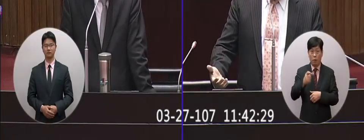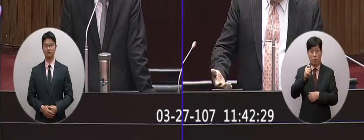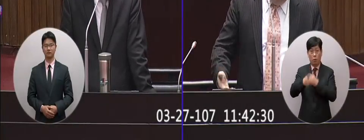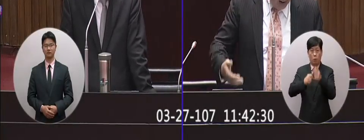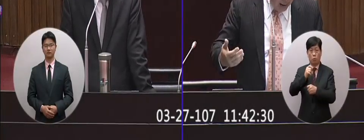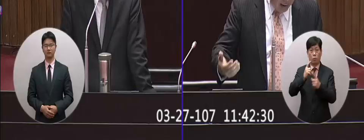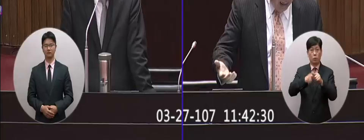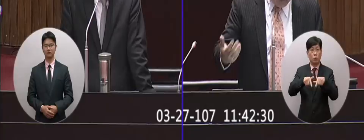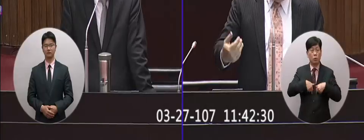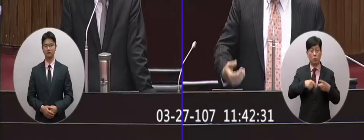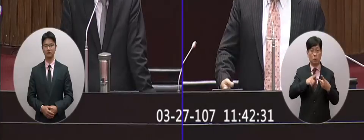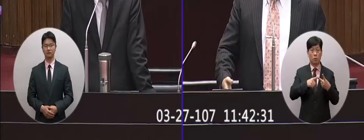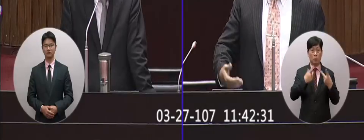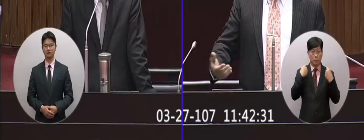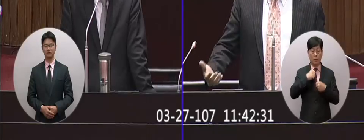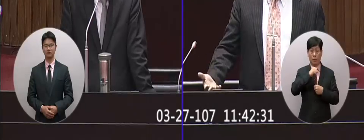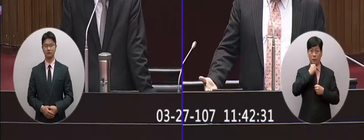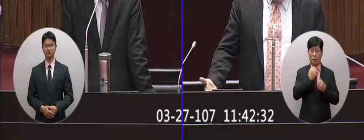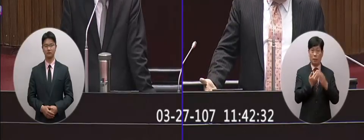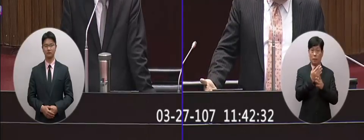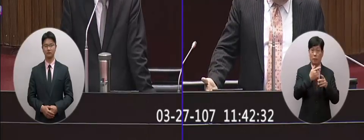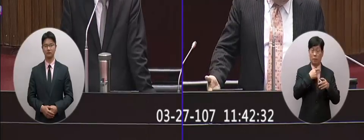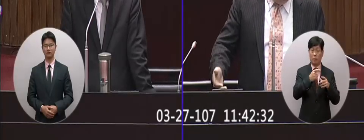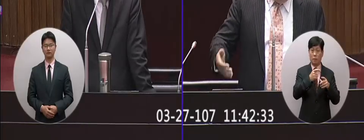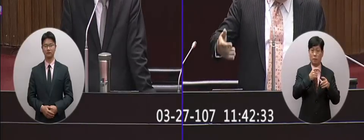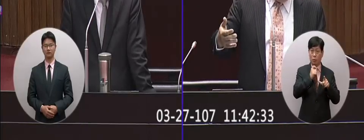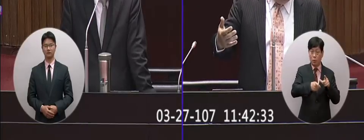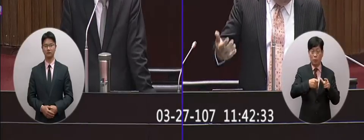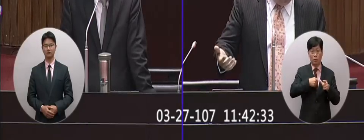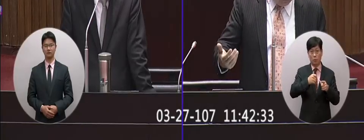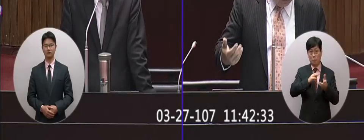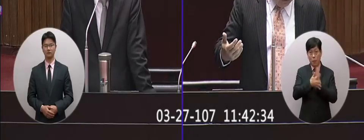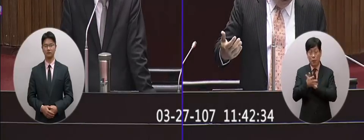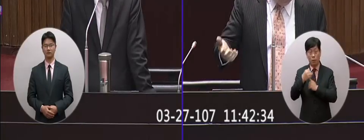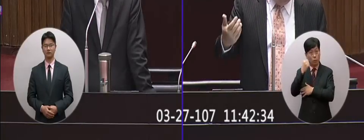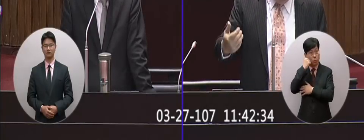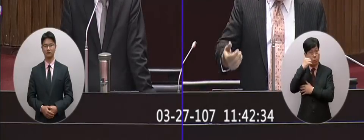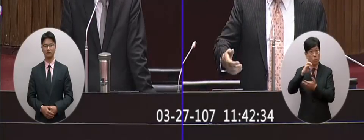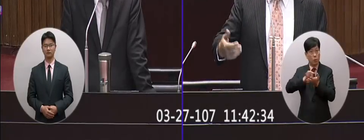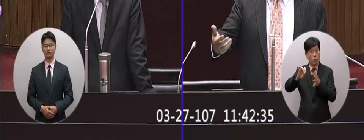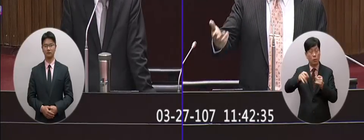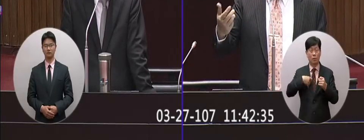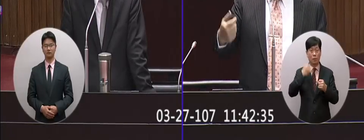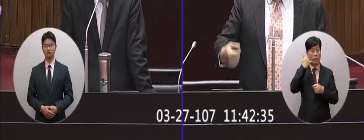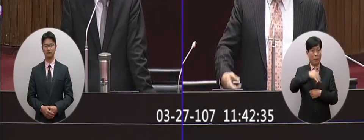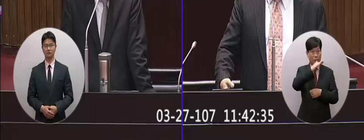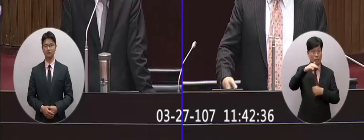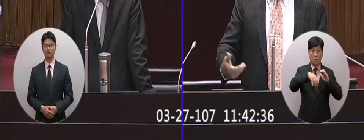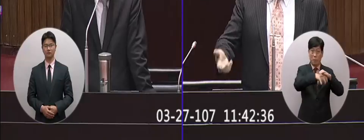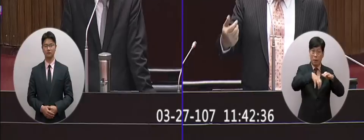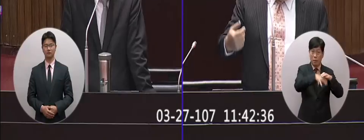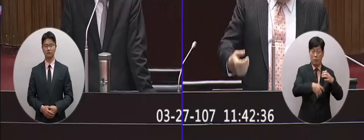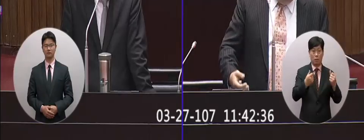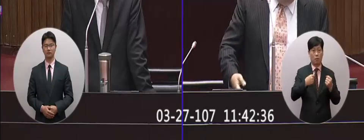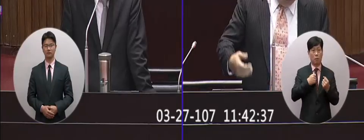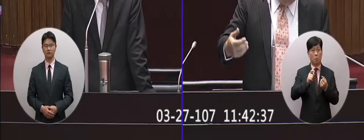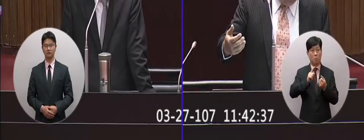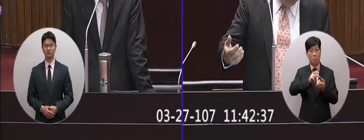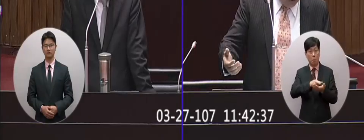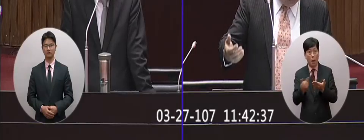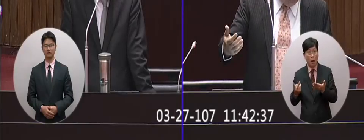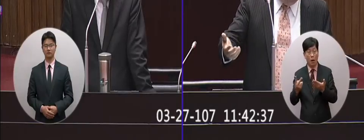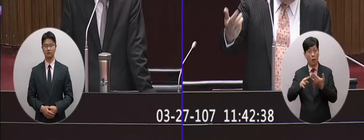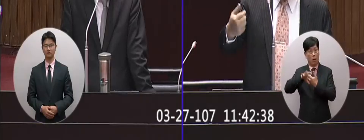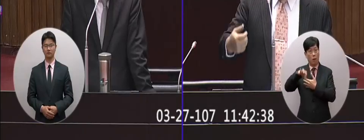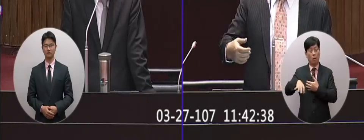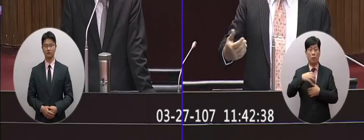中心，原来的台禅公司变成住宅用地，好，有原来的这个海山煤矿变成土，这个也是土地变更，好，还